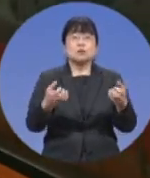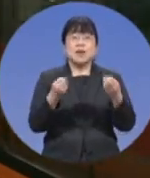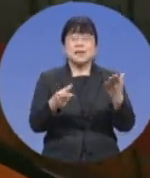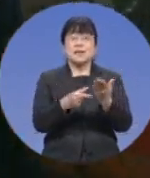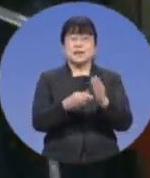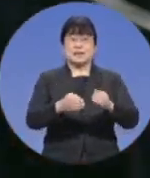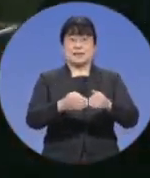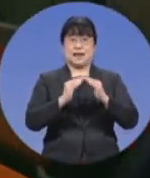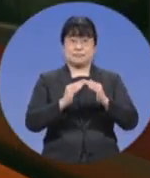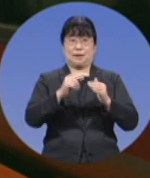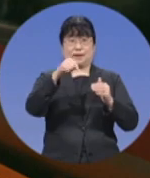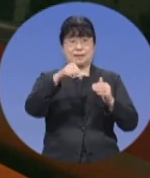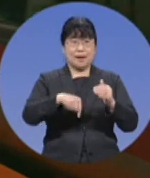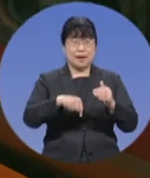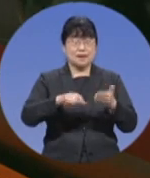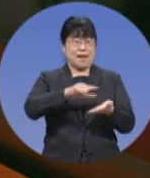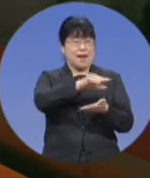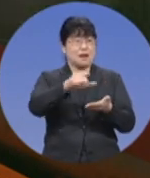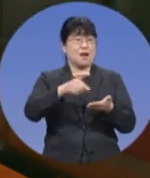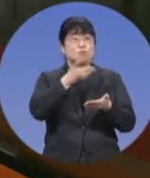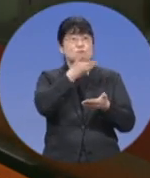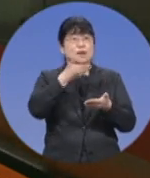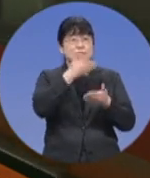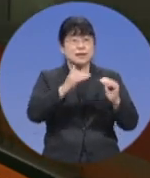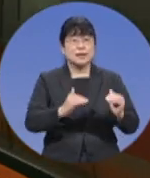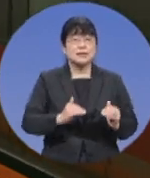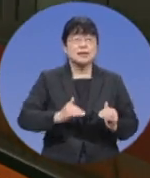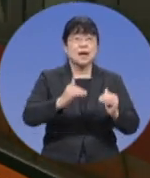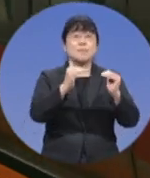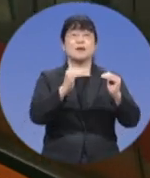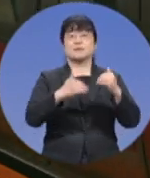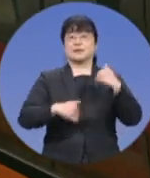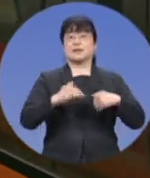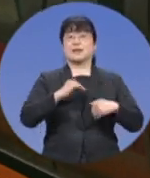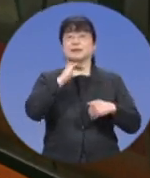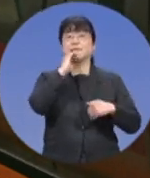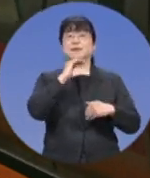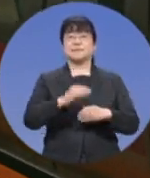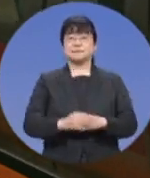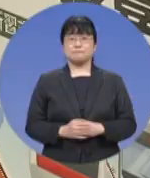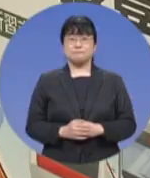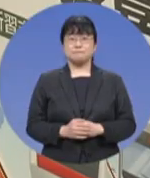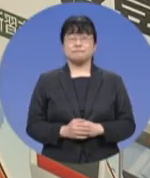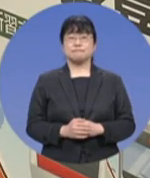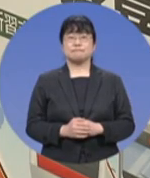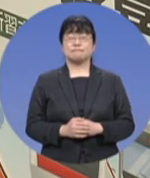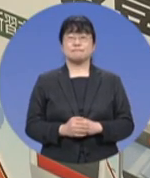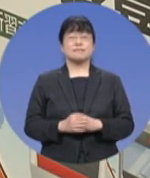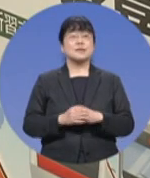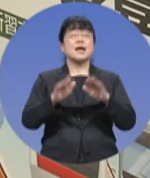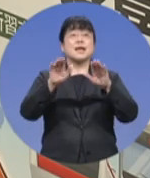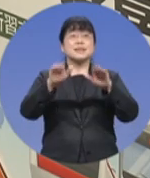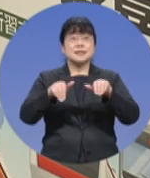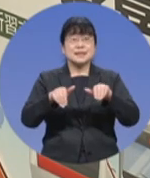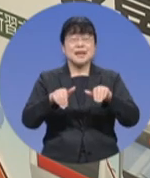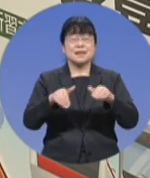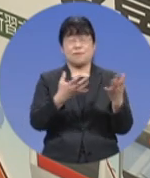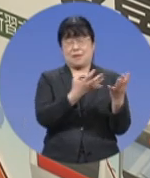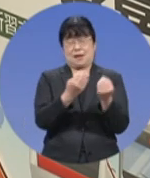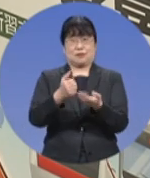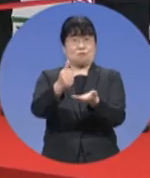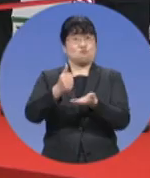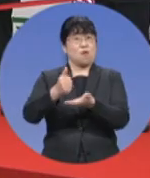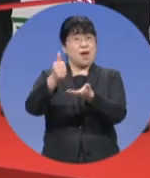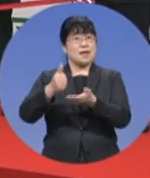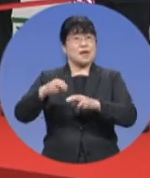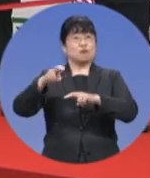誕生で、このエリアの利便性がさらに高まることが期待されます。 記念式典には多数の来